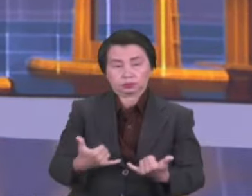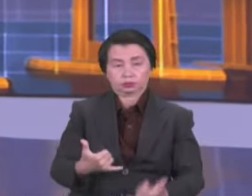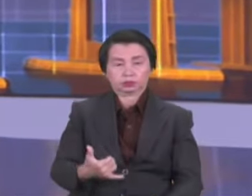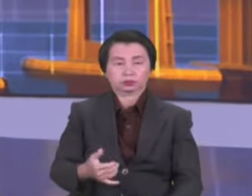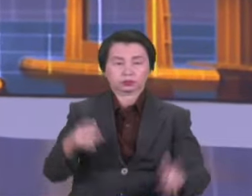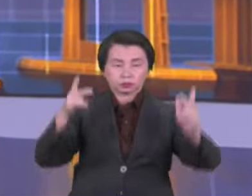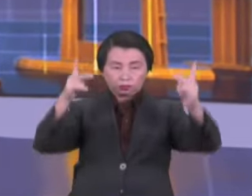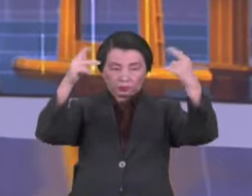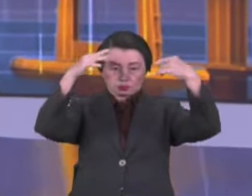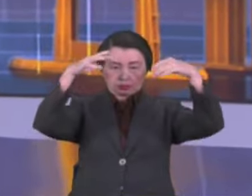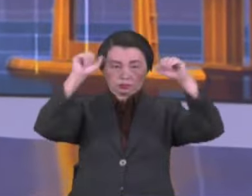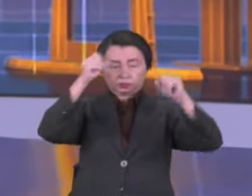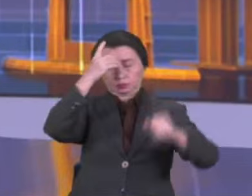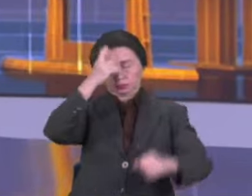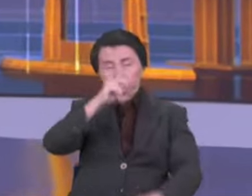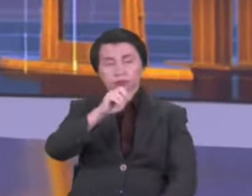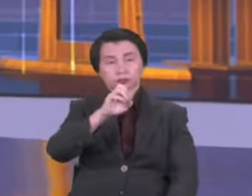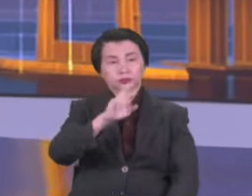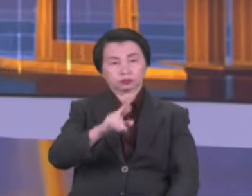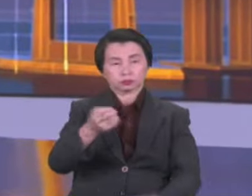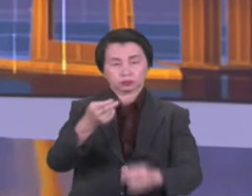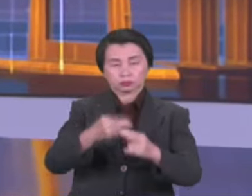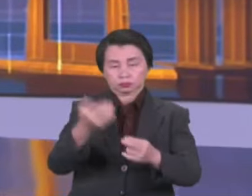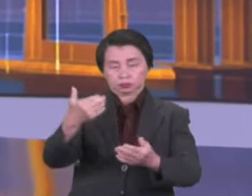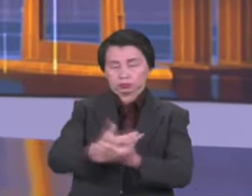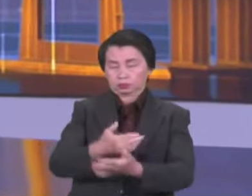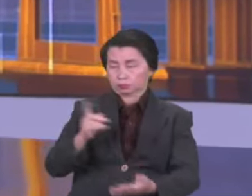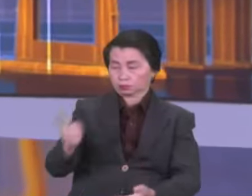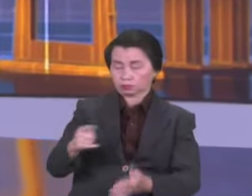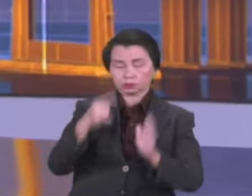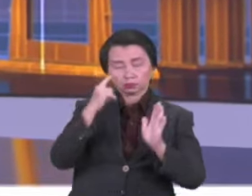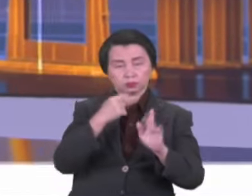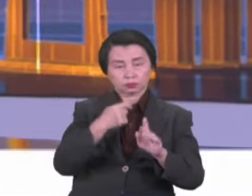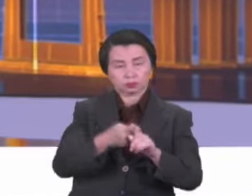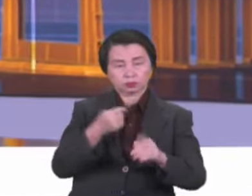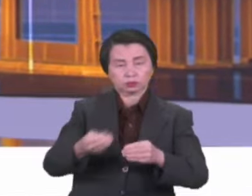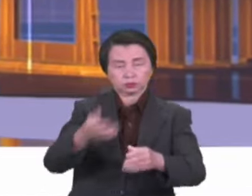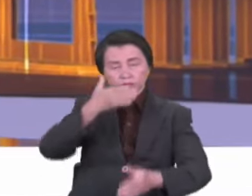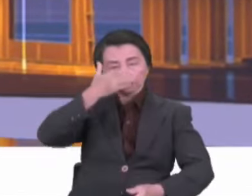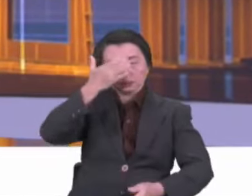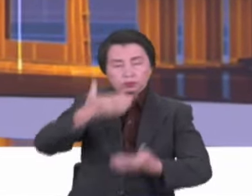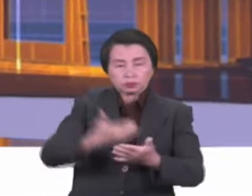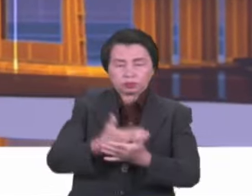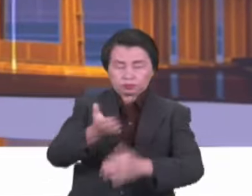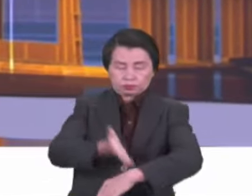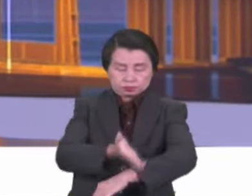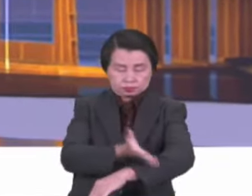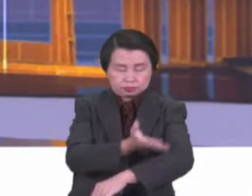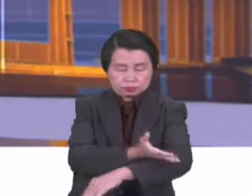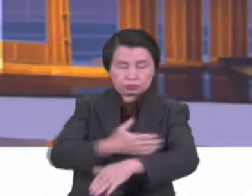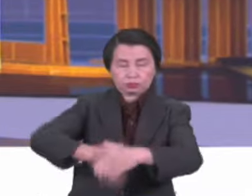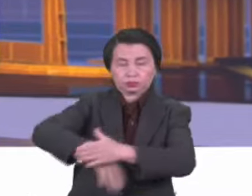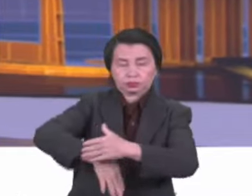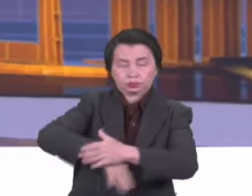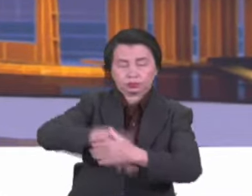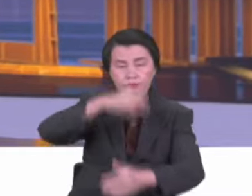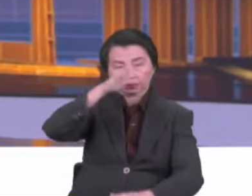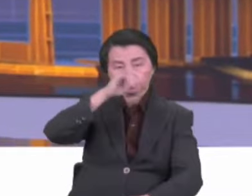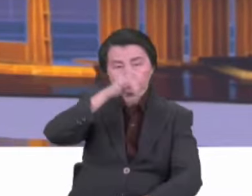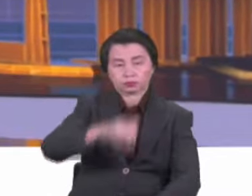Menurut Presidennya, Datuk Nur Azmi Ahmad, penjenamaan semula itu bertujuan untuk memberi nafas baru dalam memperkasakan bola sepak Melaka.